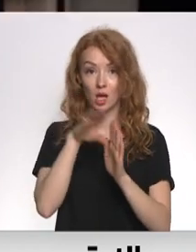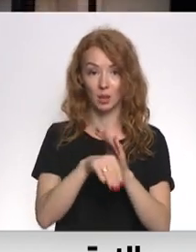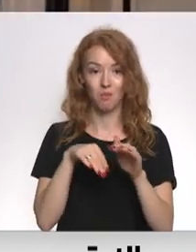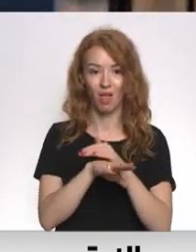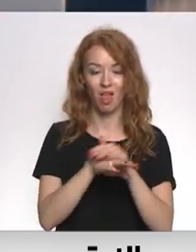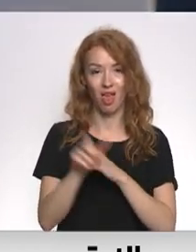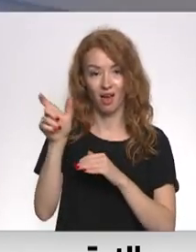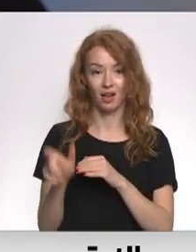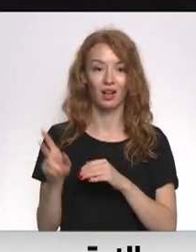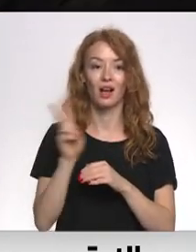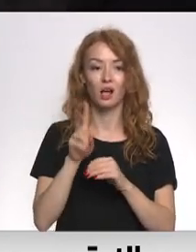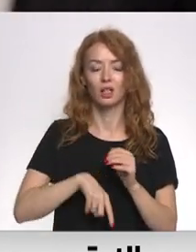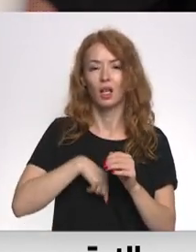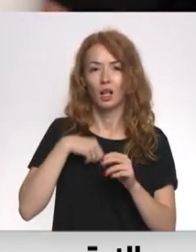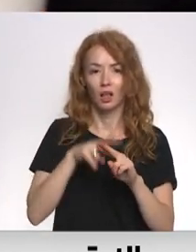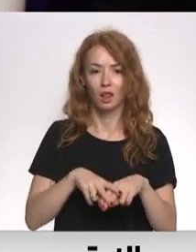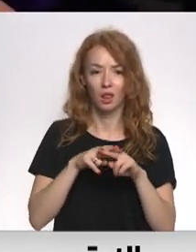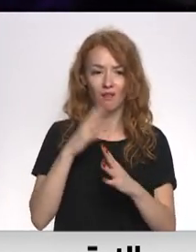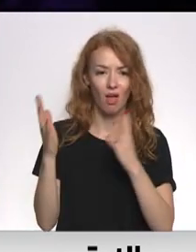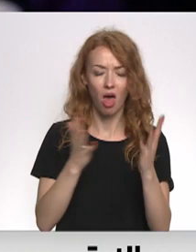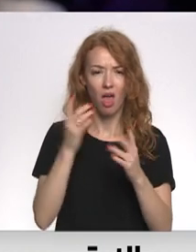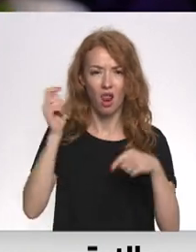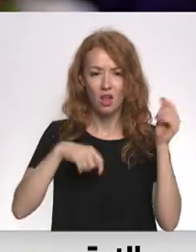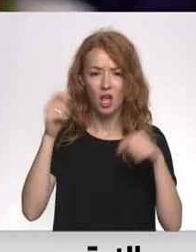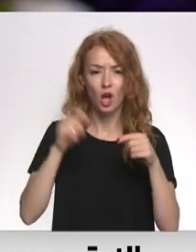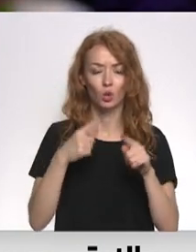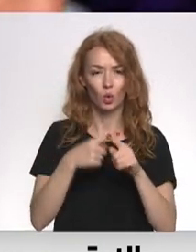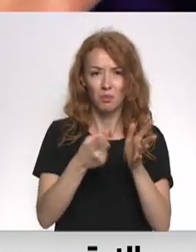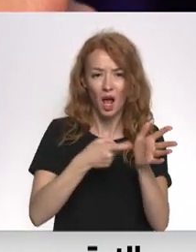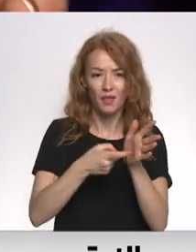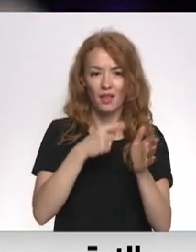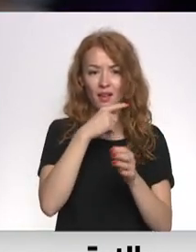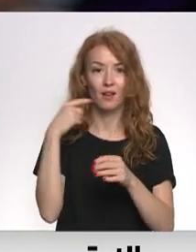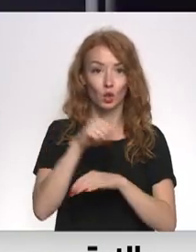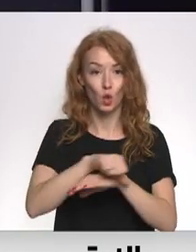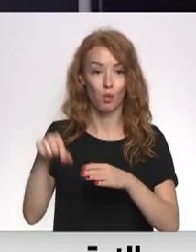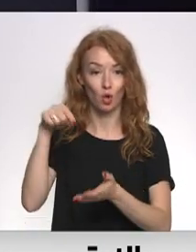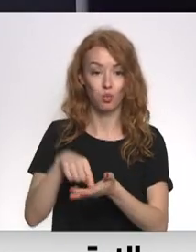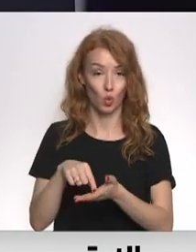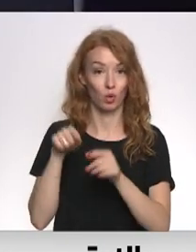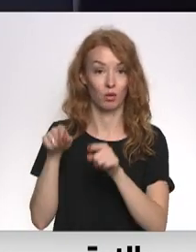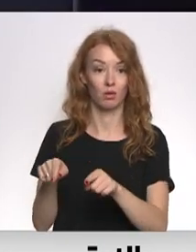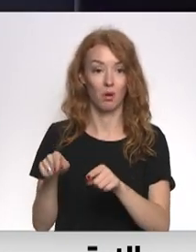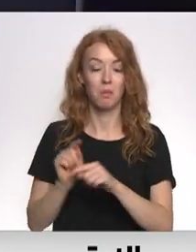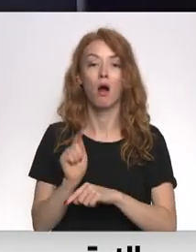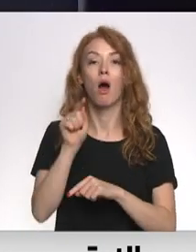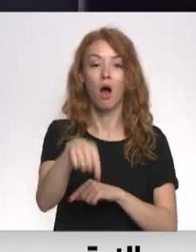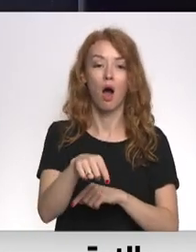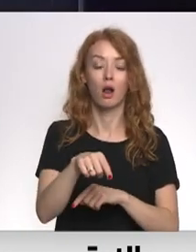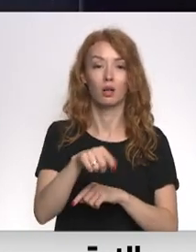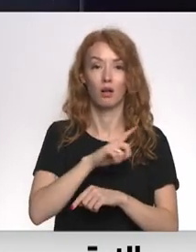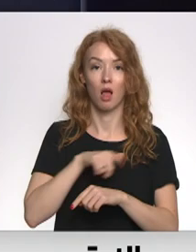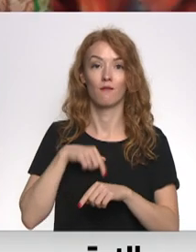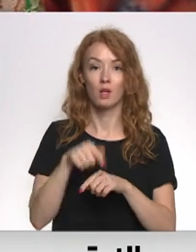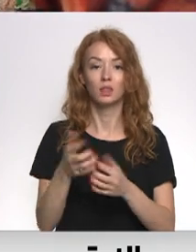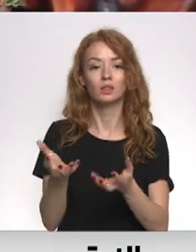bēgļi, kuri dienām ilgi pavadījuši vējā un lietū un ir pratināti Krievijas robežkontrolas punktā, pārnākot Latvijas pusē saņem